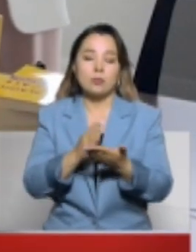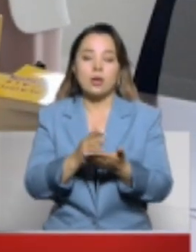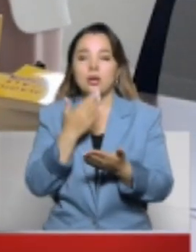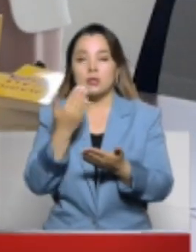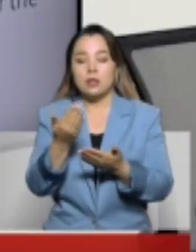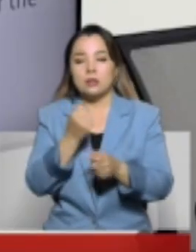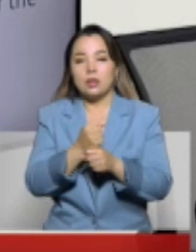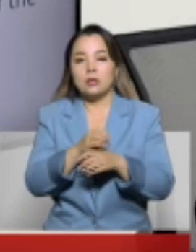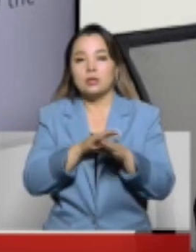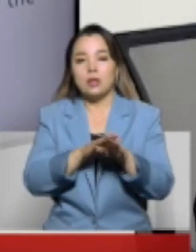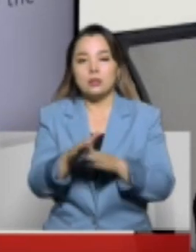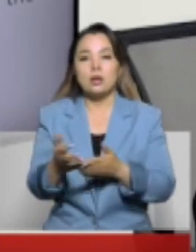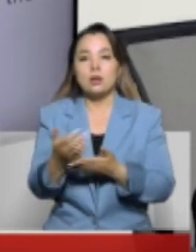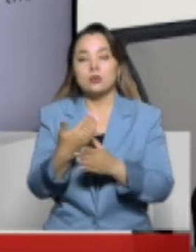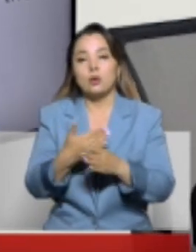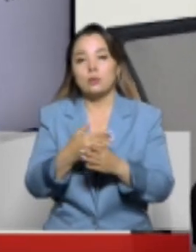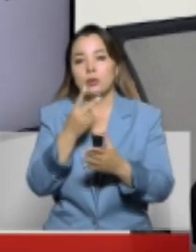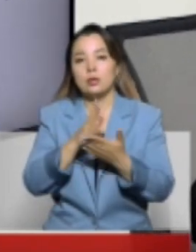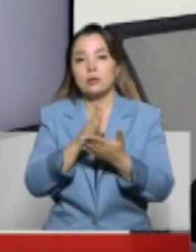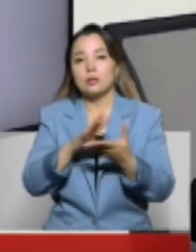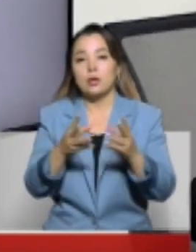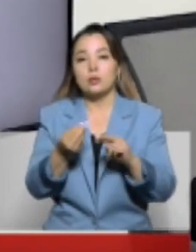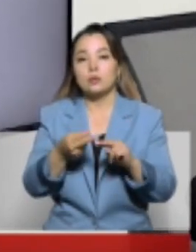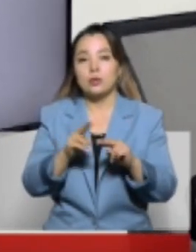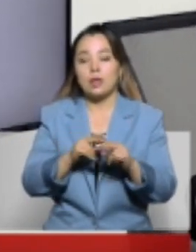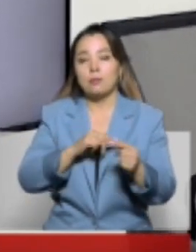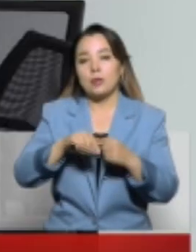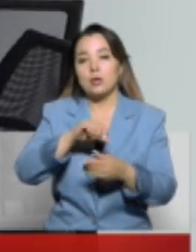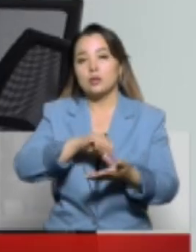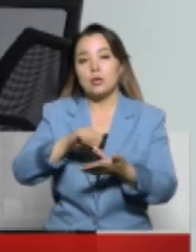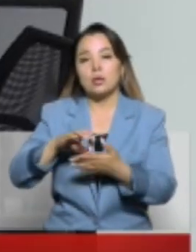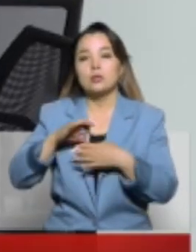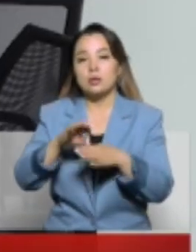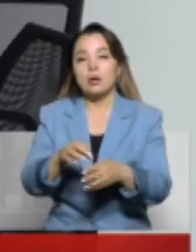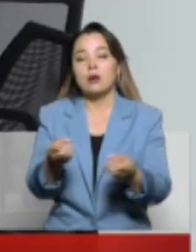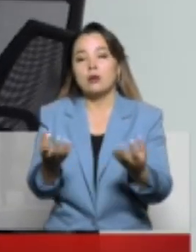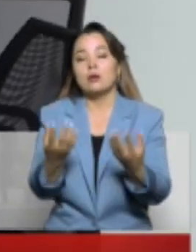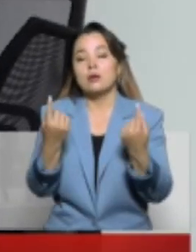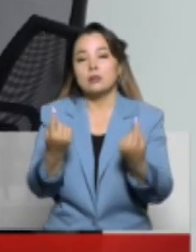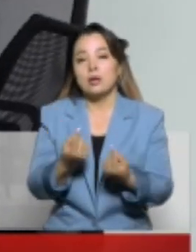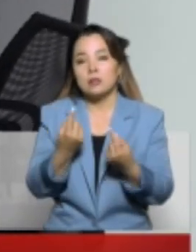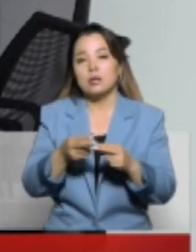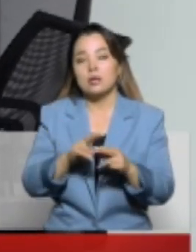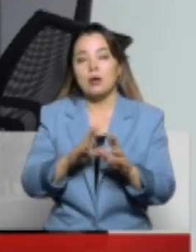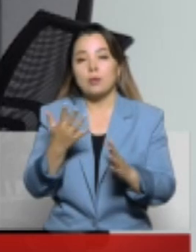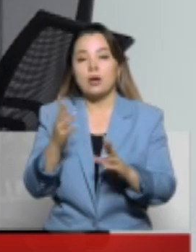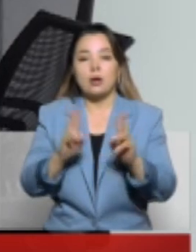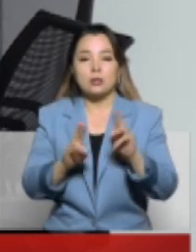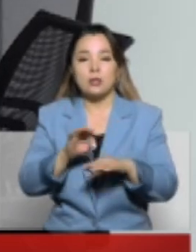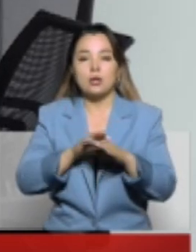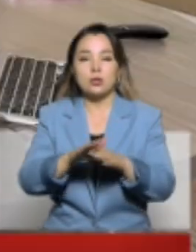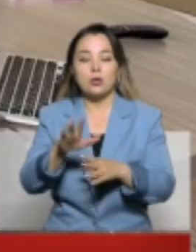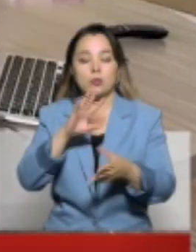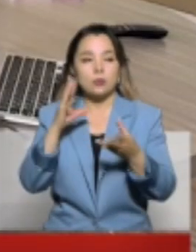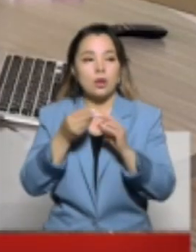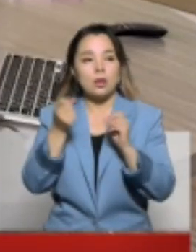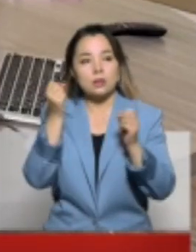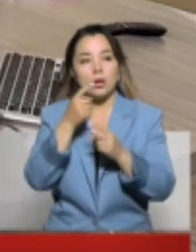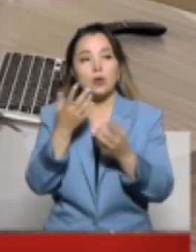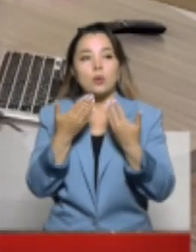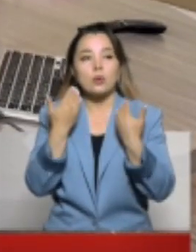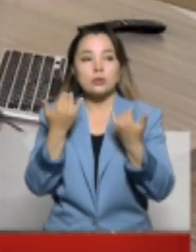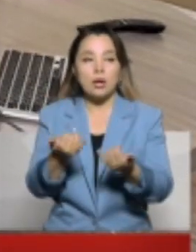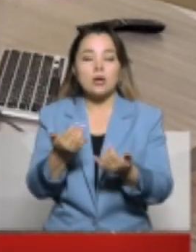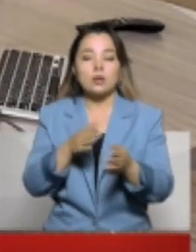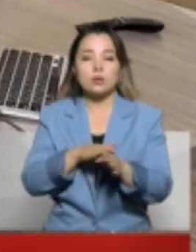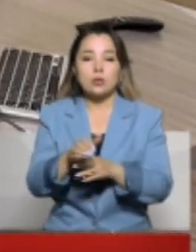жасанды зерденің көмегімен саралап шыққан. Нәтижесінде бизнес жүргізудің қарапайым 5 қағидасын анықтайды: оңайлату, санау, жүзеге асыру,